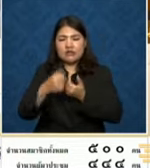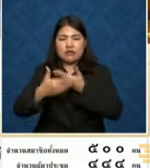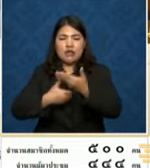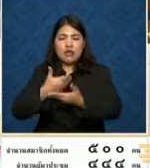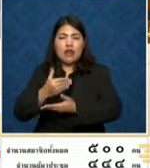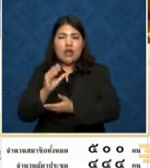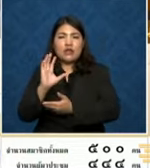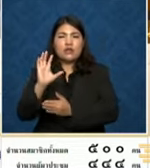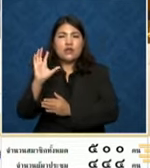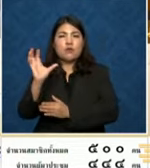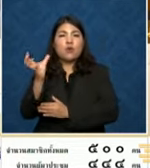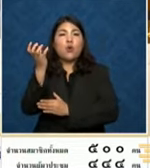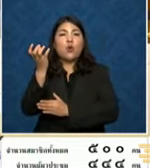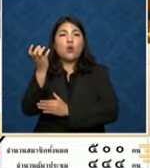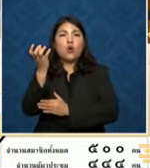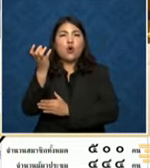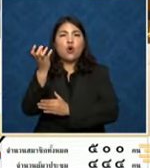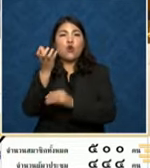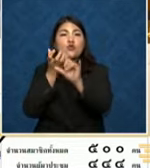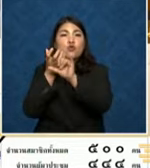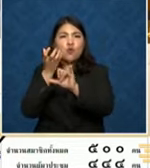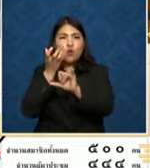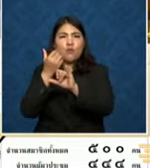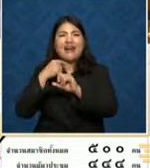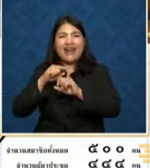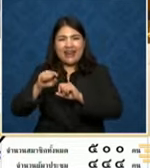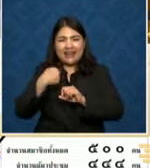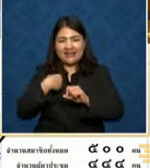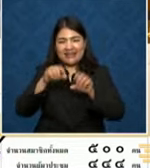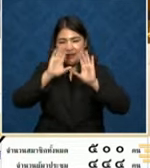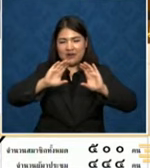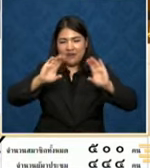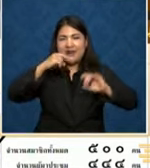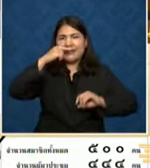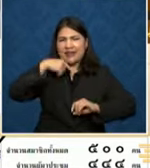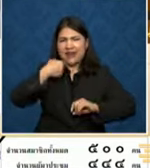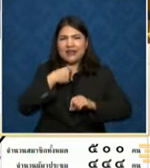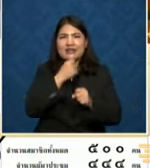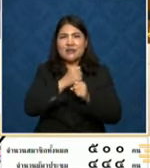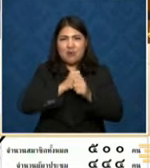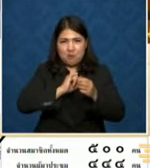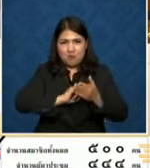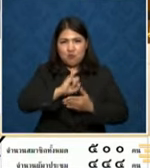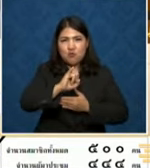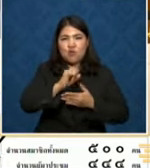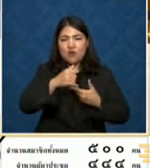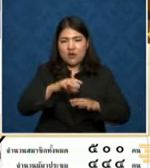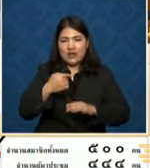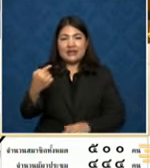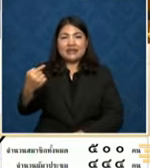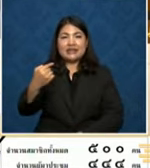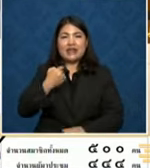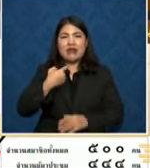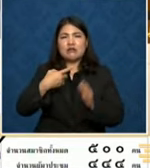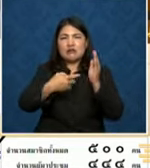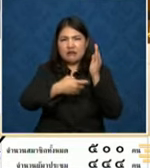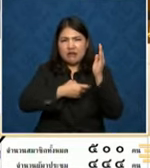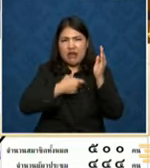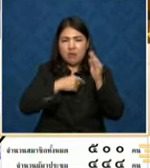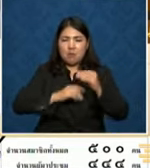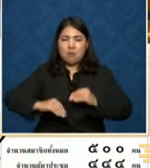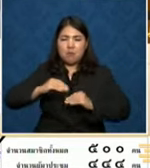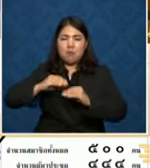ามีความมั่นใจว่ารัฐบาลไทยเดินมาถูกช่องแล้วเขาถึงสั่งยางจากเราเป็นปริมาณเ